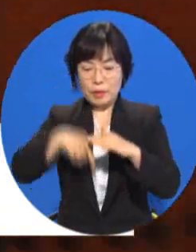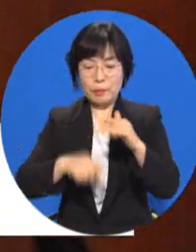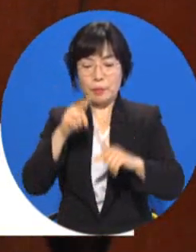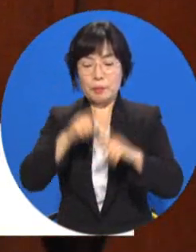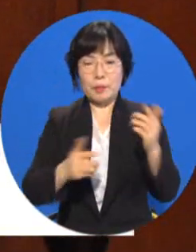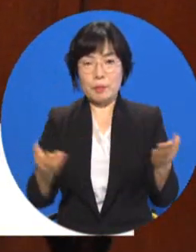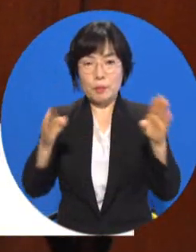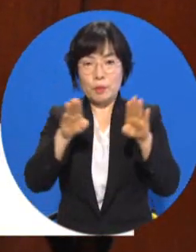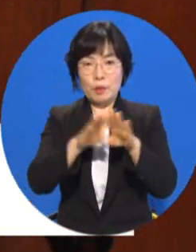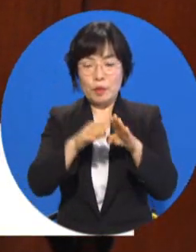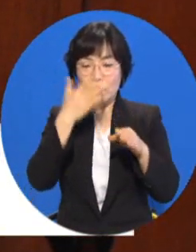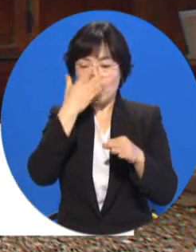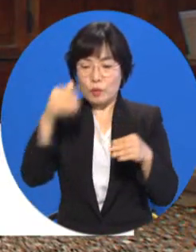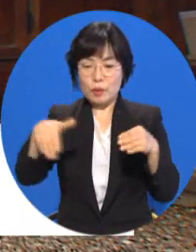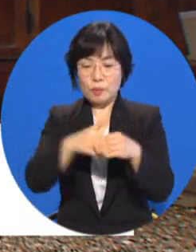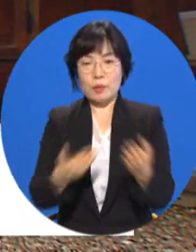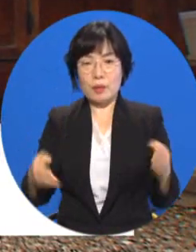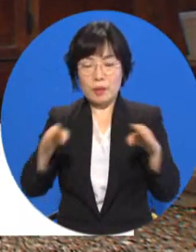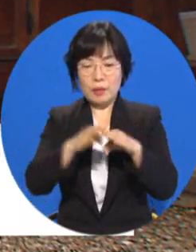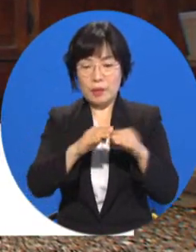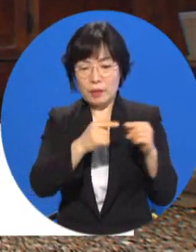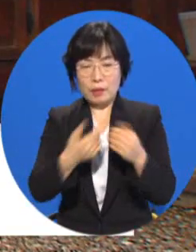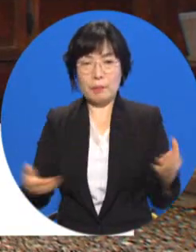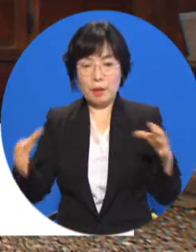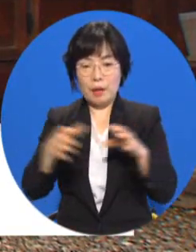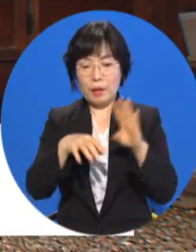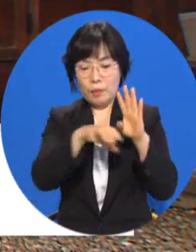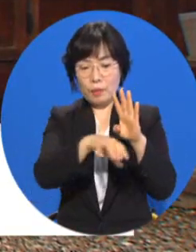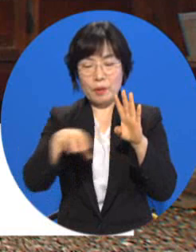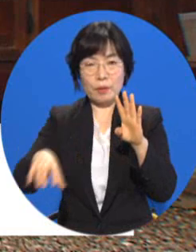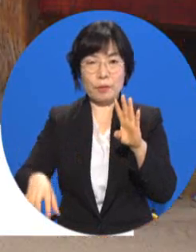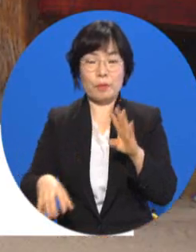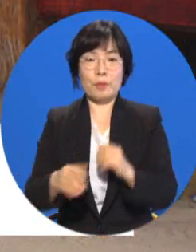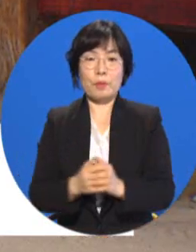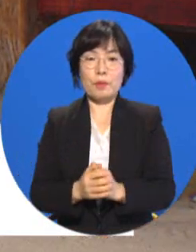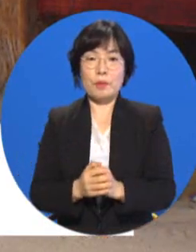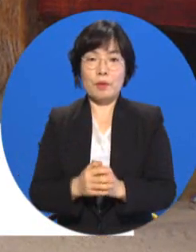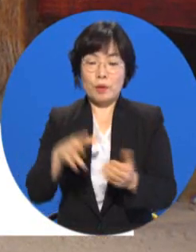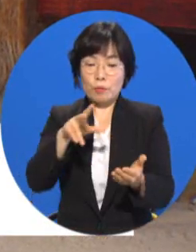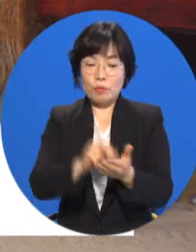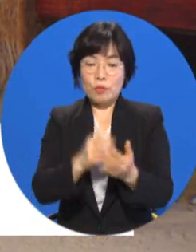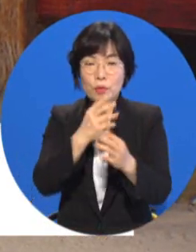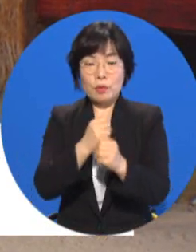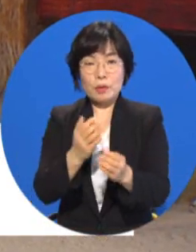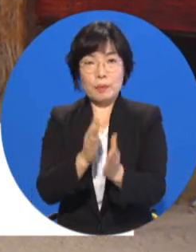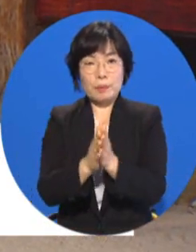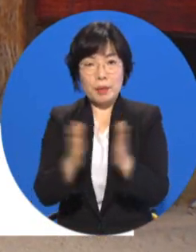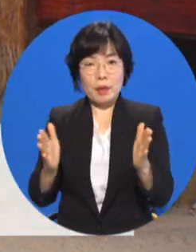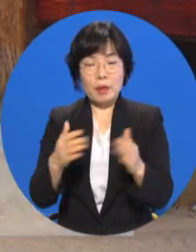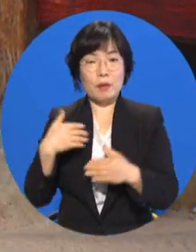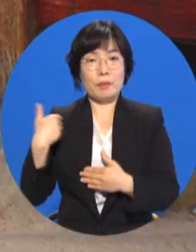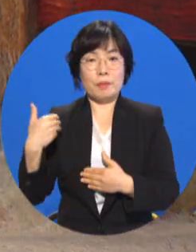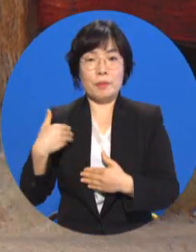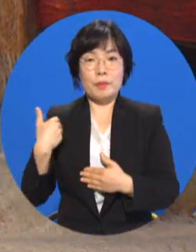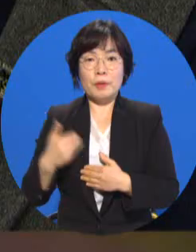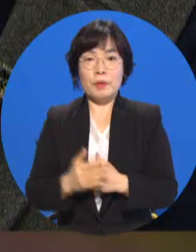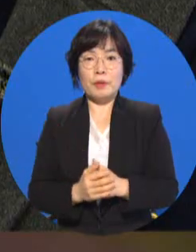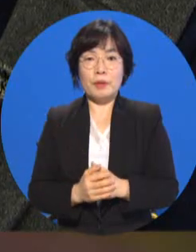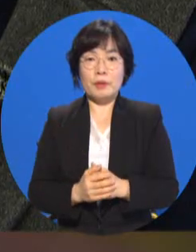박물관과 순천문학관, 한옥 글방을 포함한 문화시설 4곳. 문제는 언제 문을 열지 장담할 수 없다는